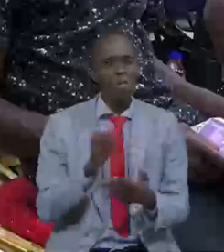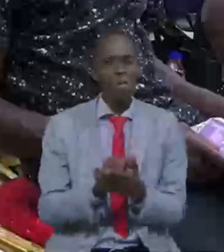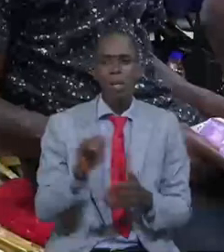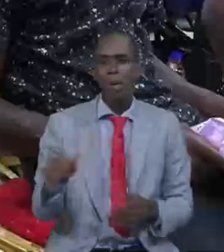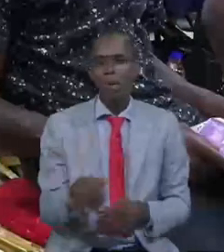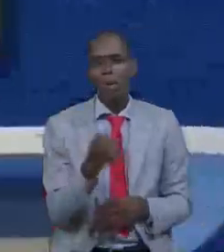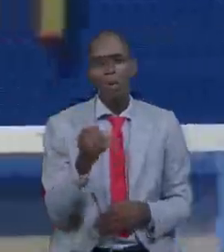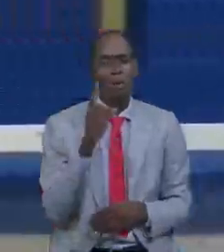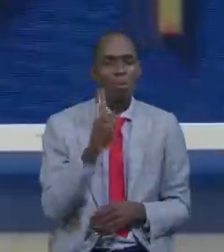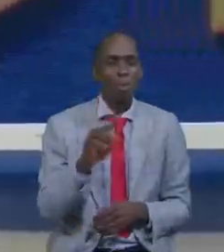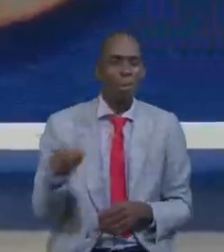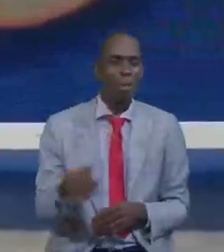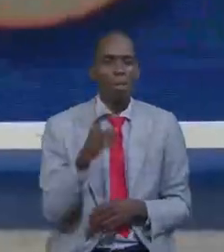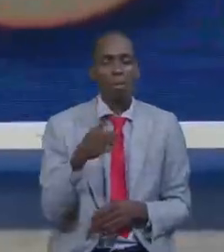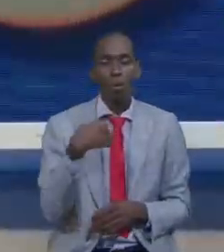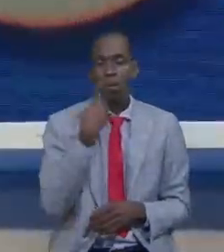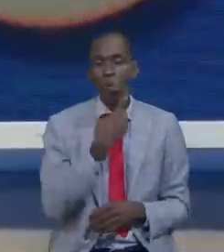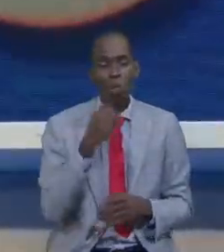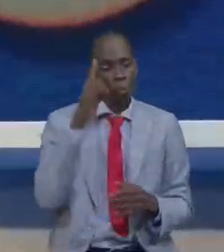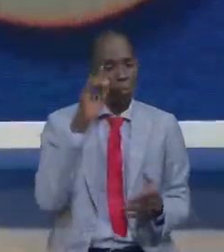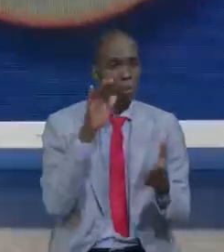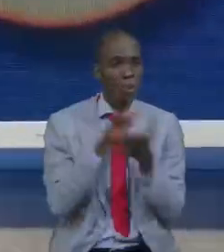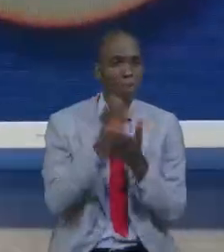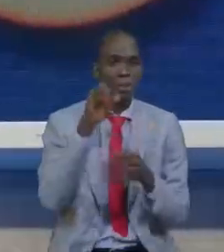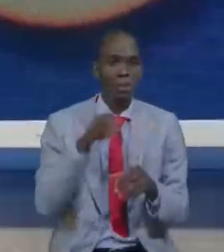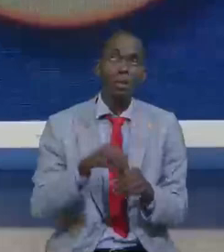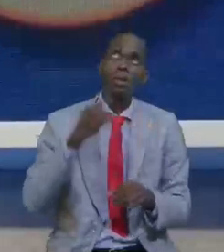quiconque croit en lui